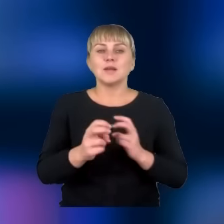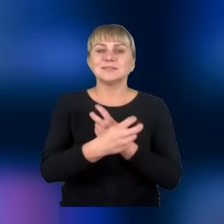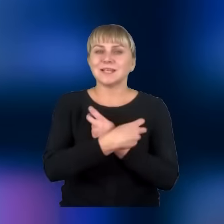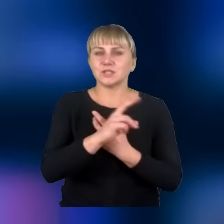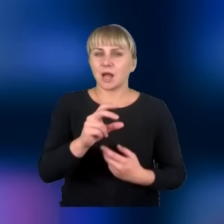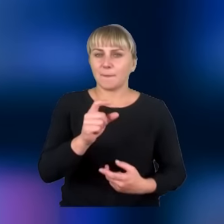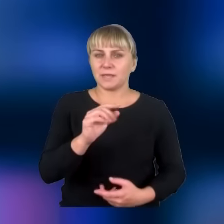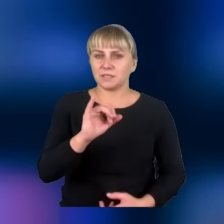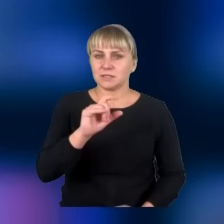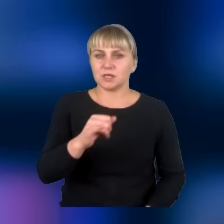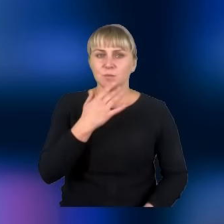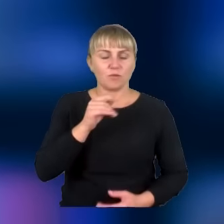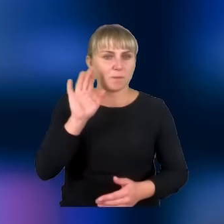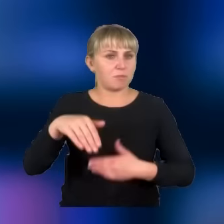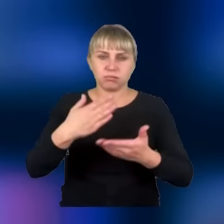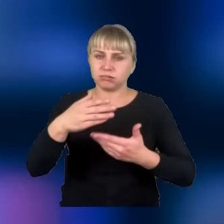do utraty państwa polskiego.